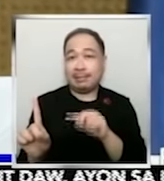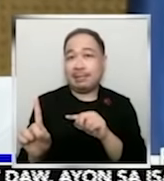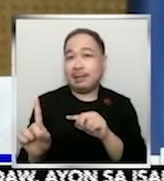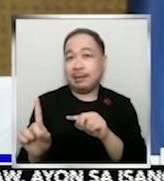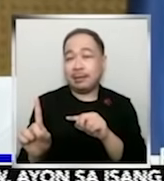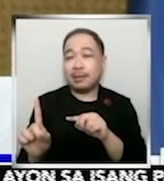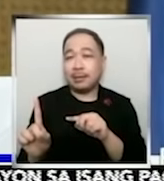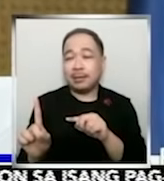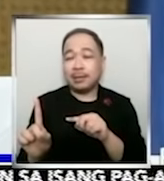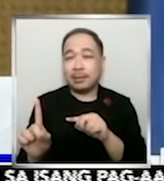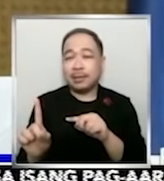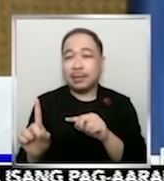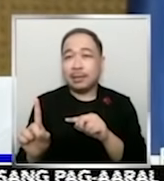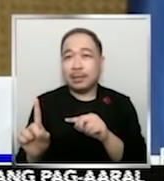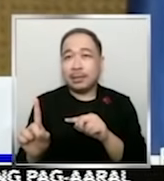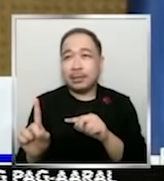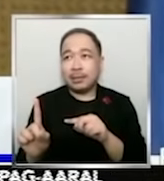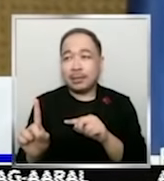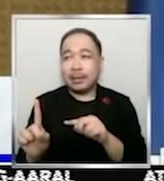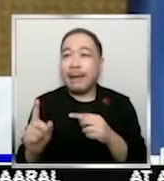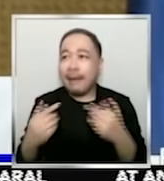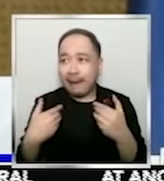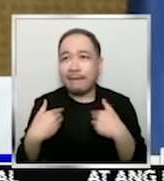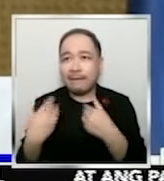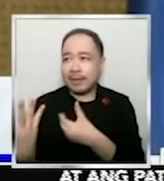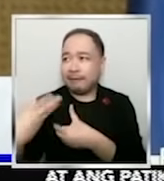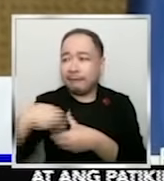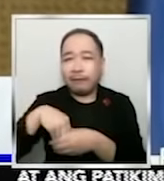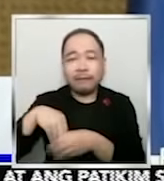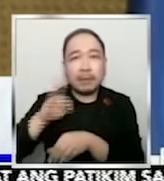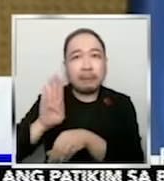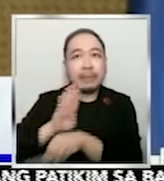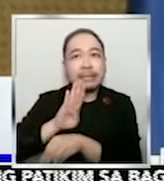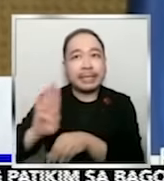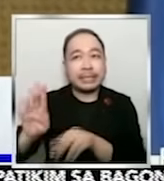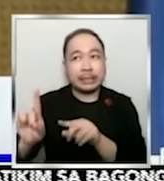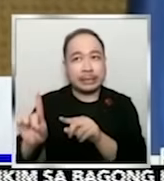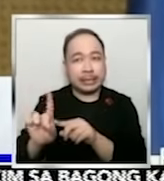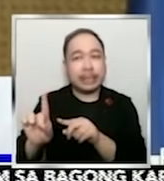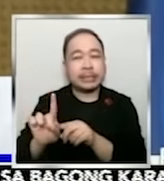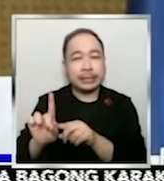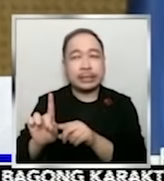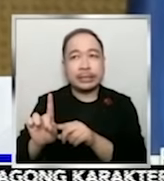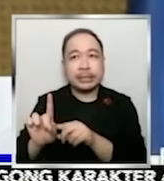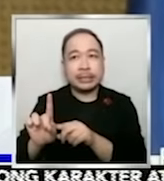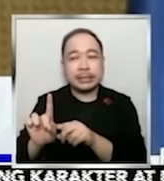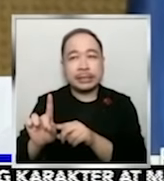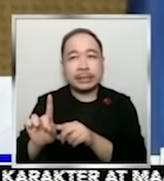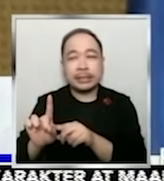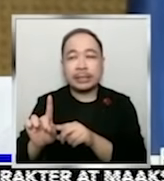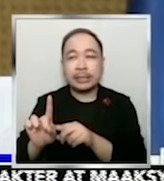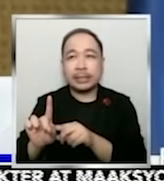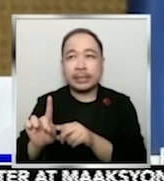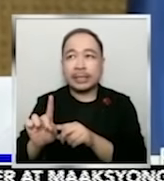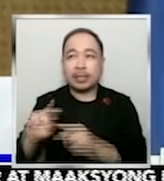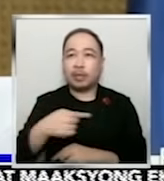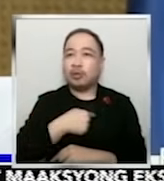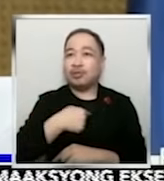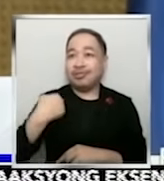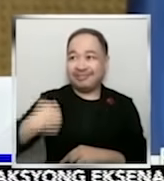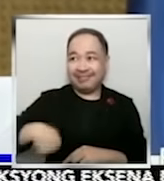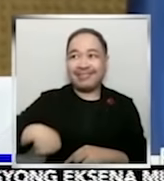mga nag-transact sa business sa kanya, official business, pati yung mga Chinese nagreklamo